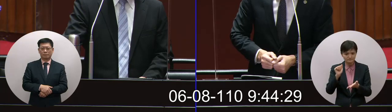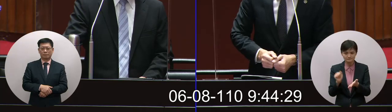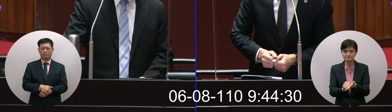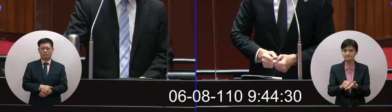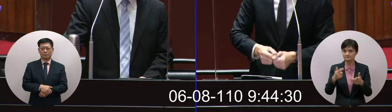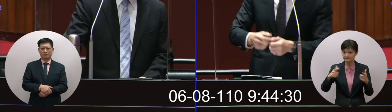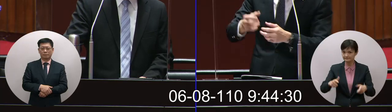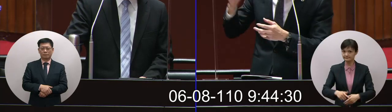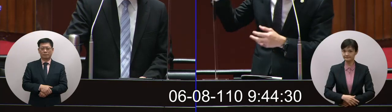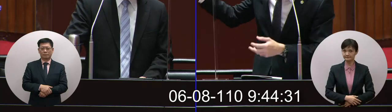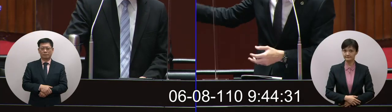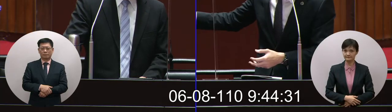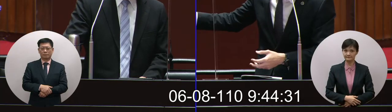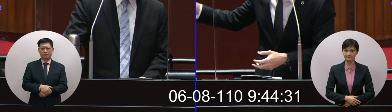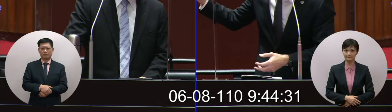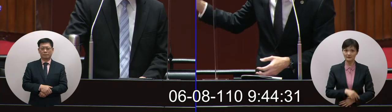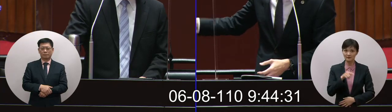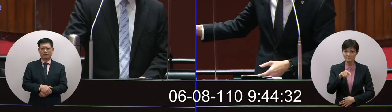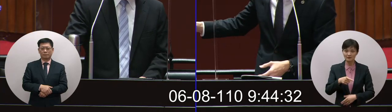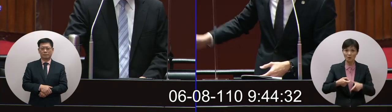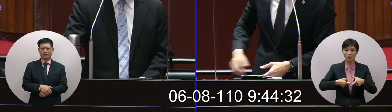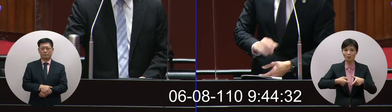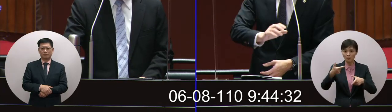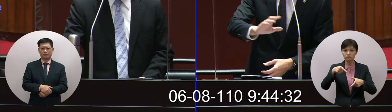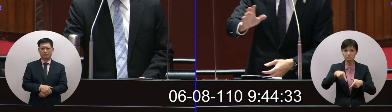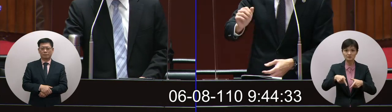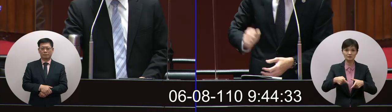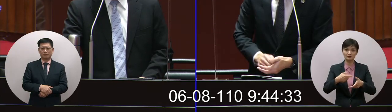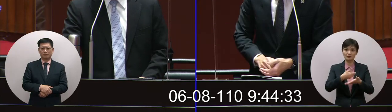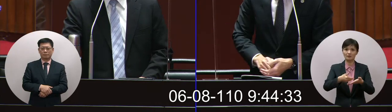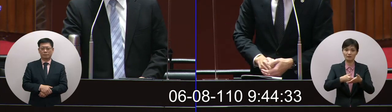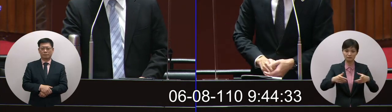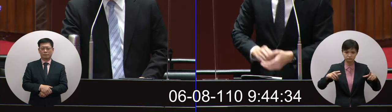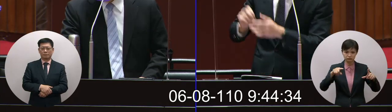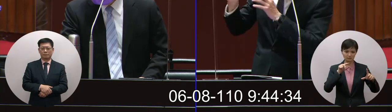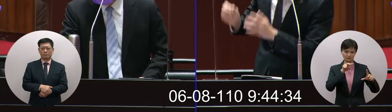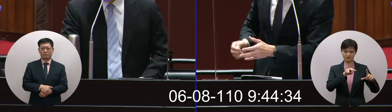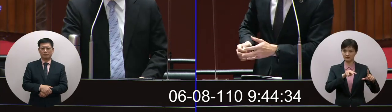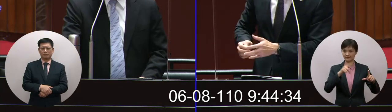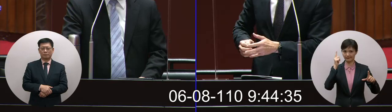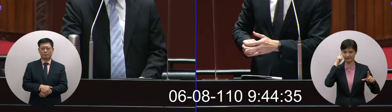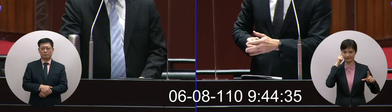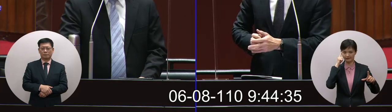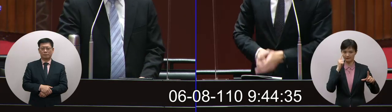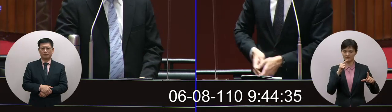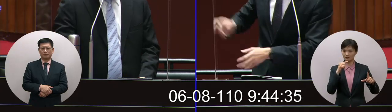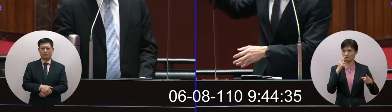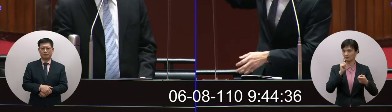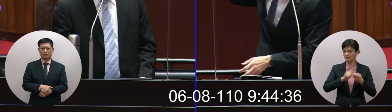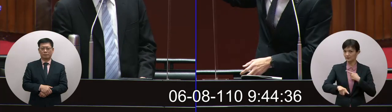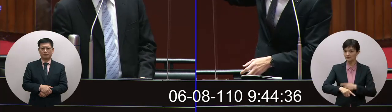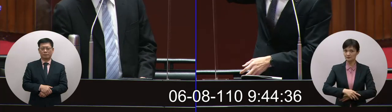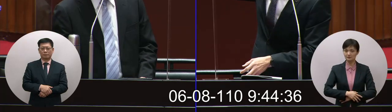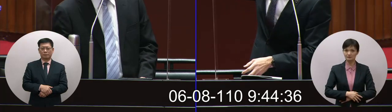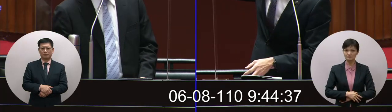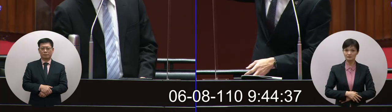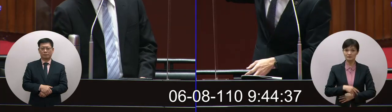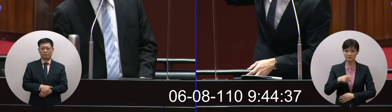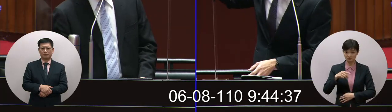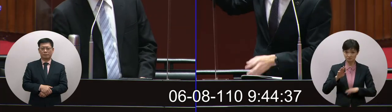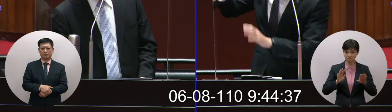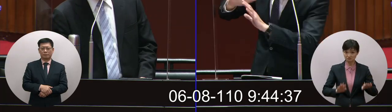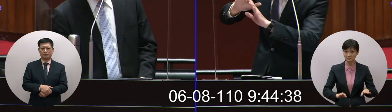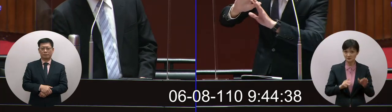病的人去嘛。所以讲，伊公布即个图嘛，吼，足侪人有足反感的。啊，尤其即个时间。